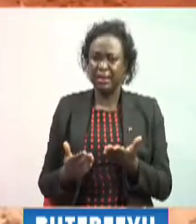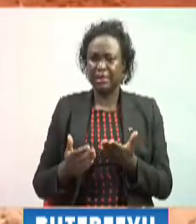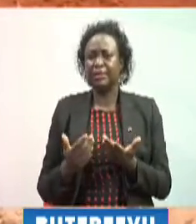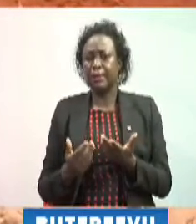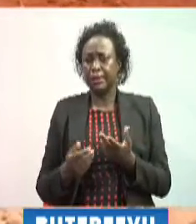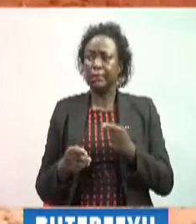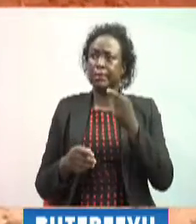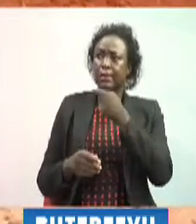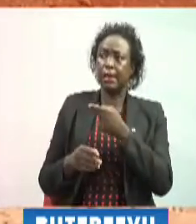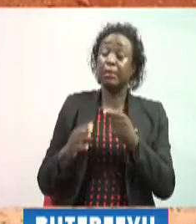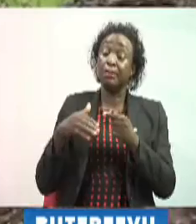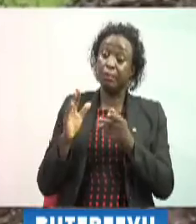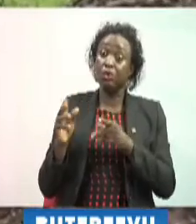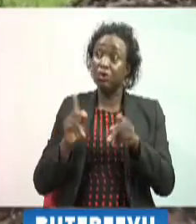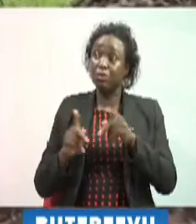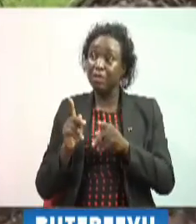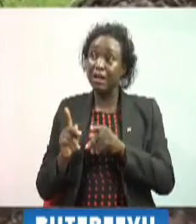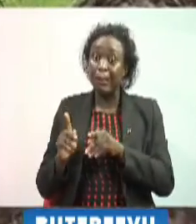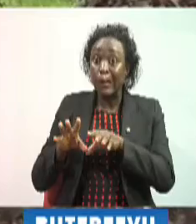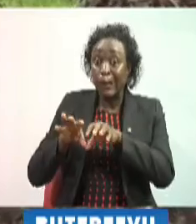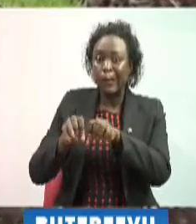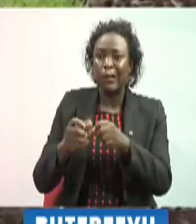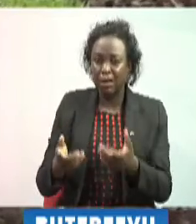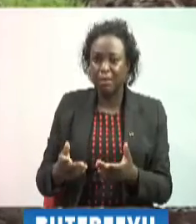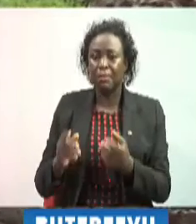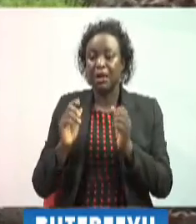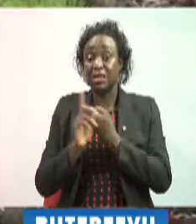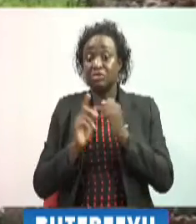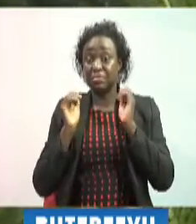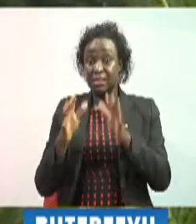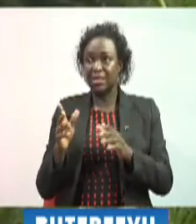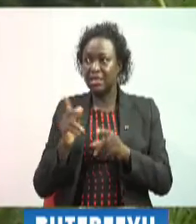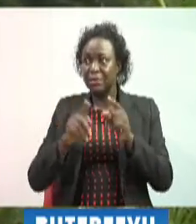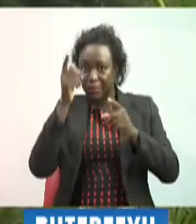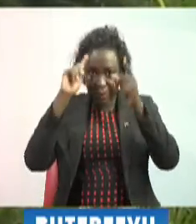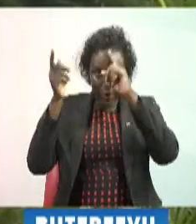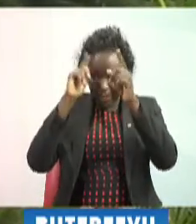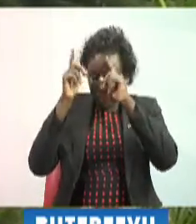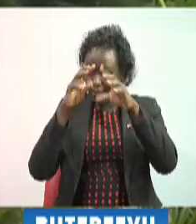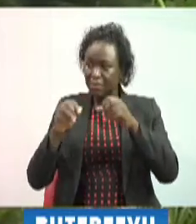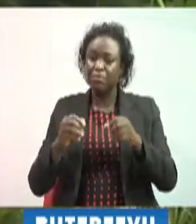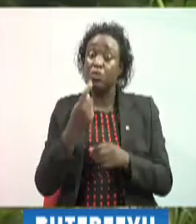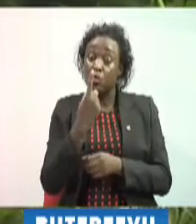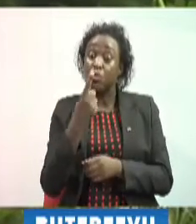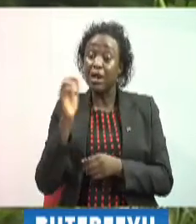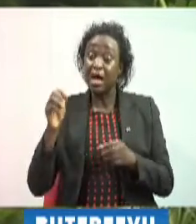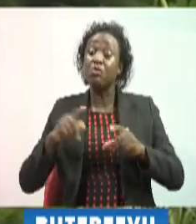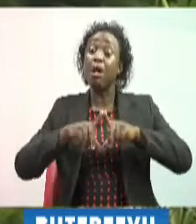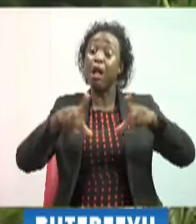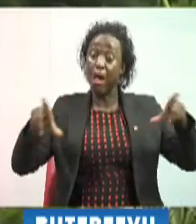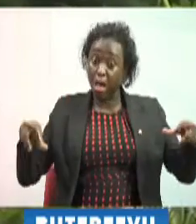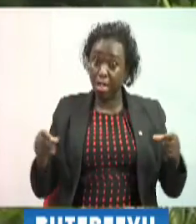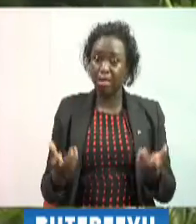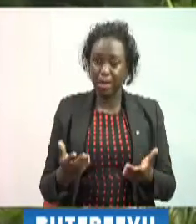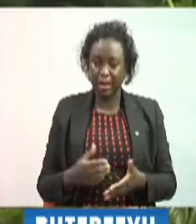ku ntobazi ezikyasinze okukosebwa mu disitulikiti y'Emityana olw'abantu abakoleramu ebintu eby'enjawulo. Luno tudde ku yiika 10 n'omusobyo era